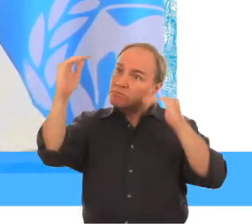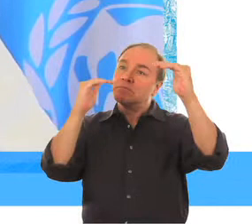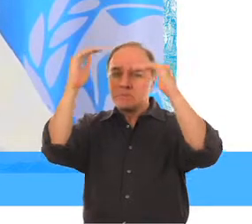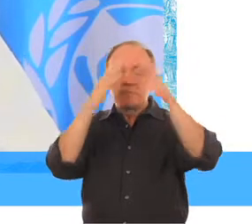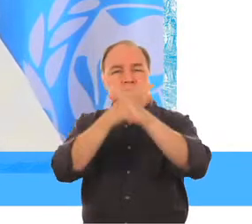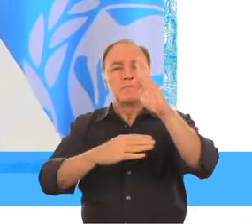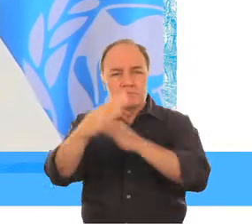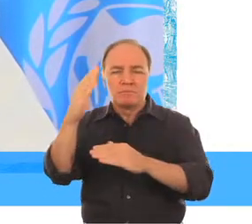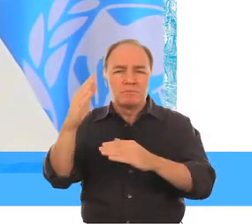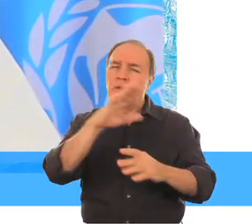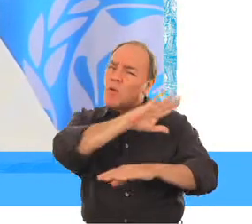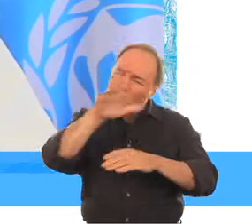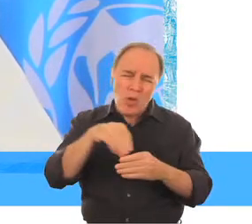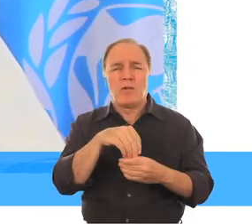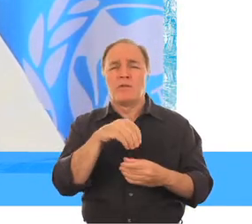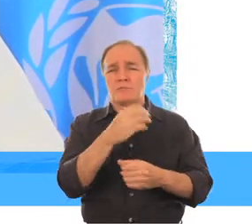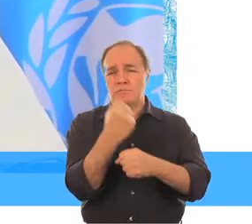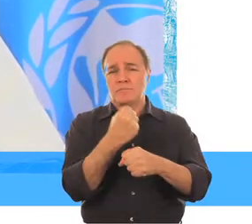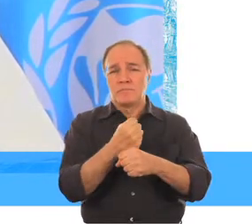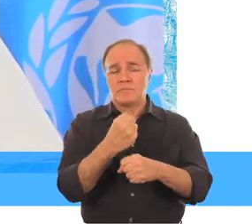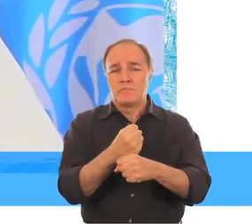dans toutes les stratégies que nous développons.